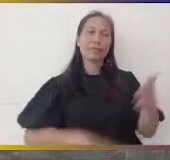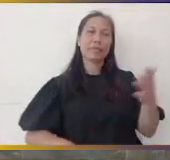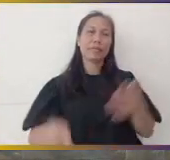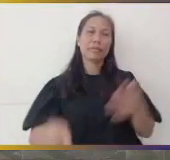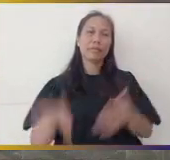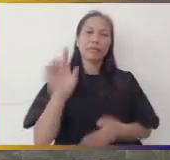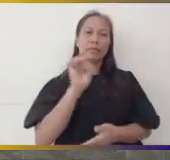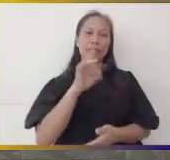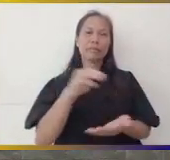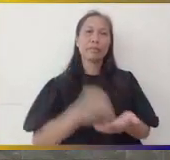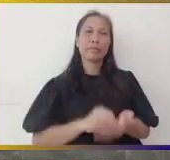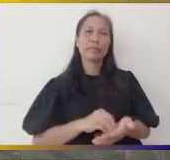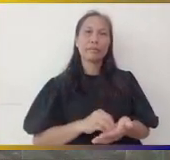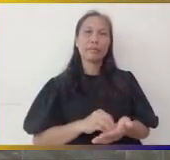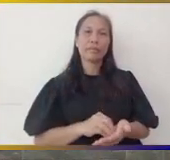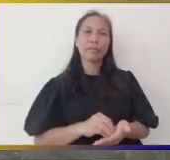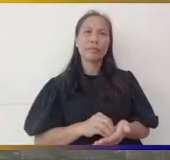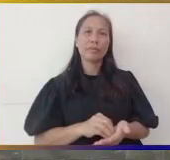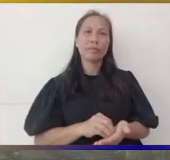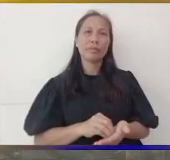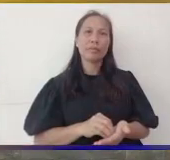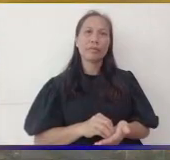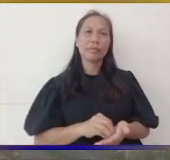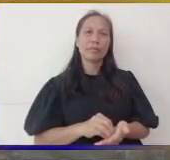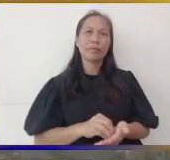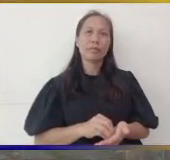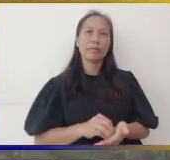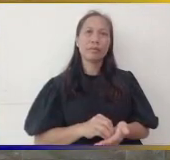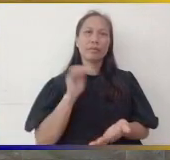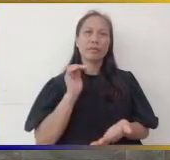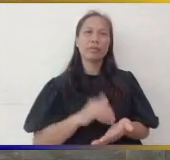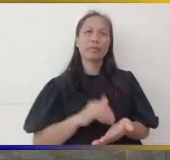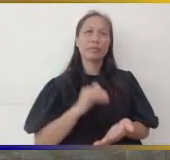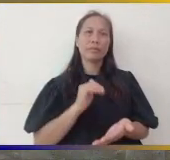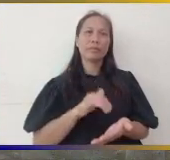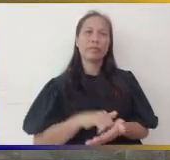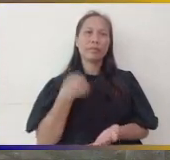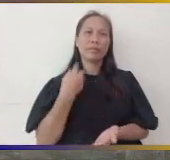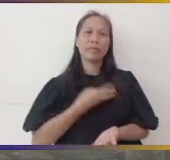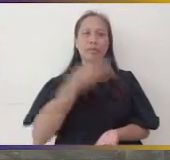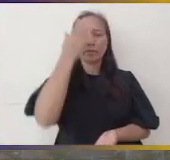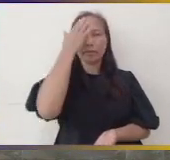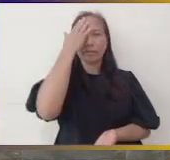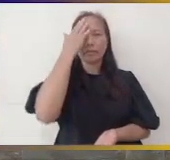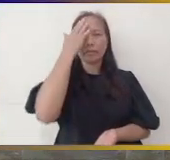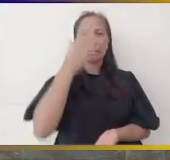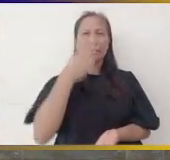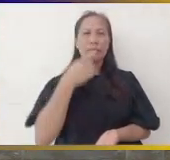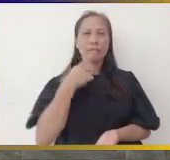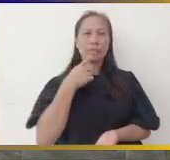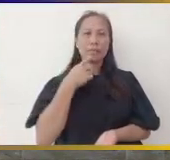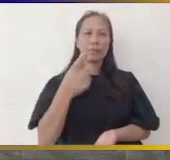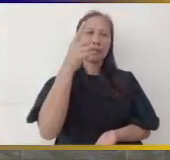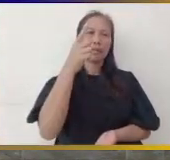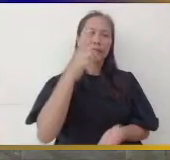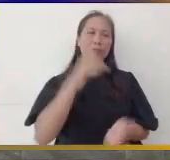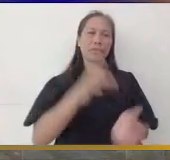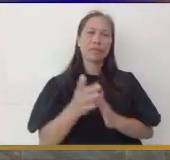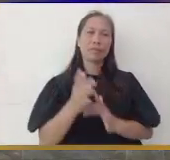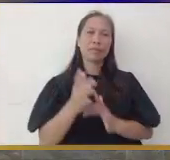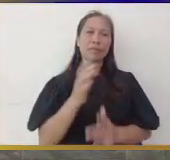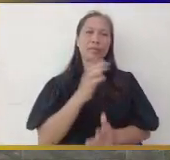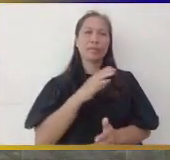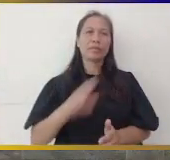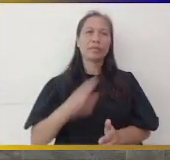ah maintindihan at palaging nasasara po sa atin yung sinabi po dito ng Panginoong jesukristo that upon this